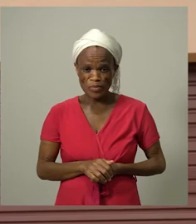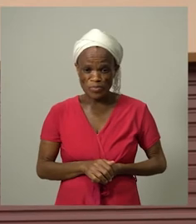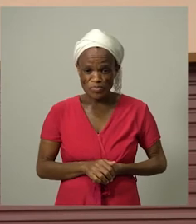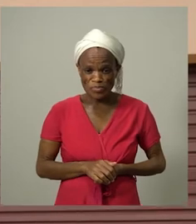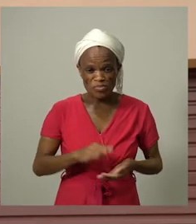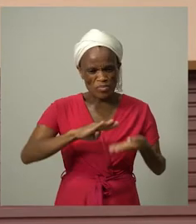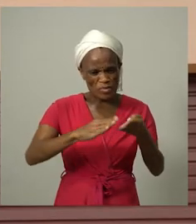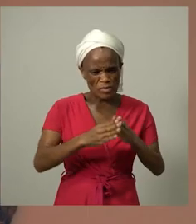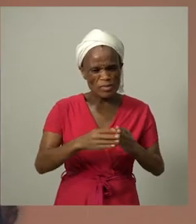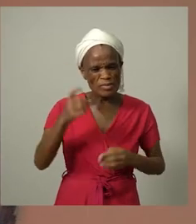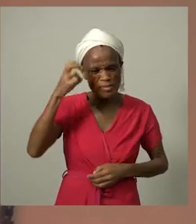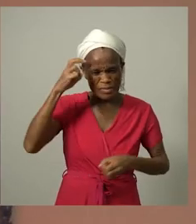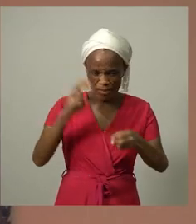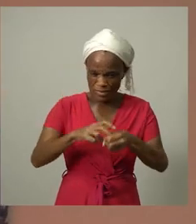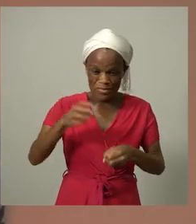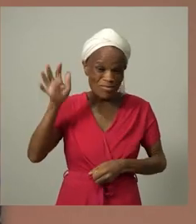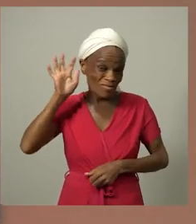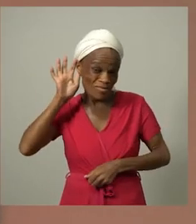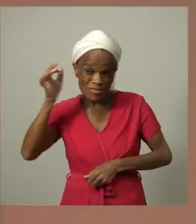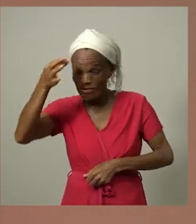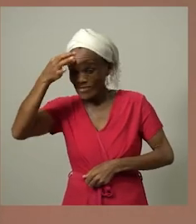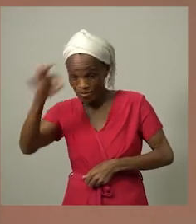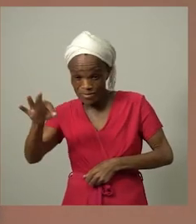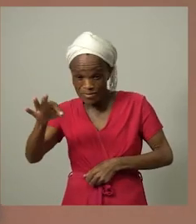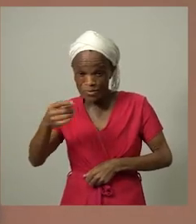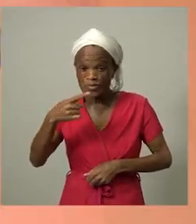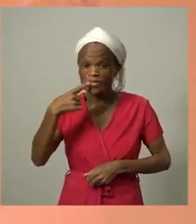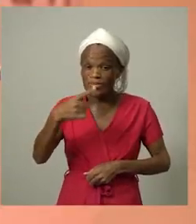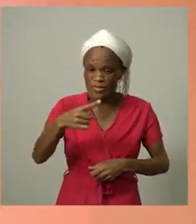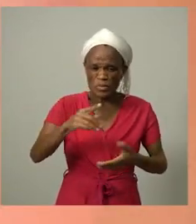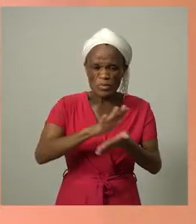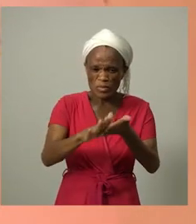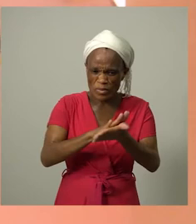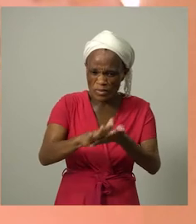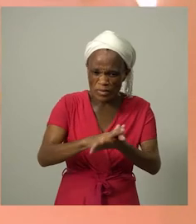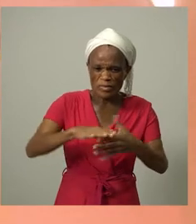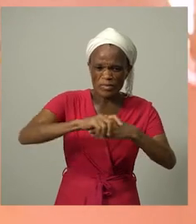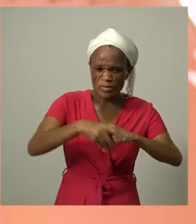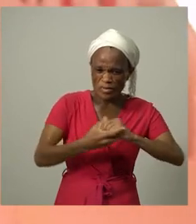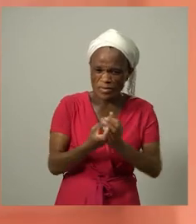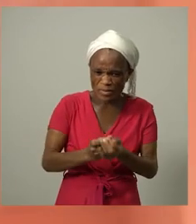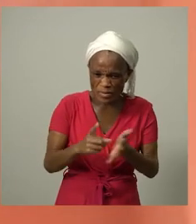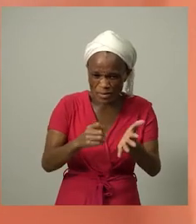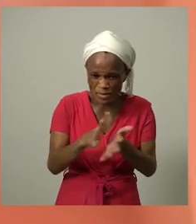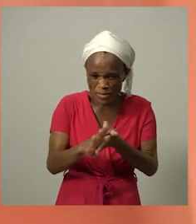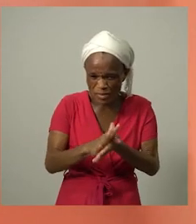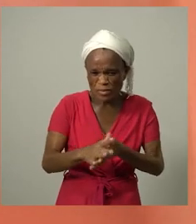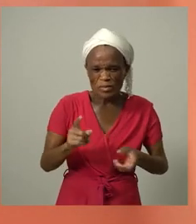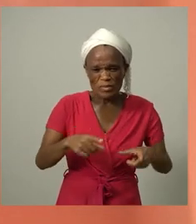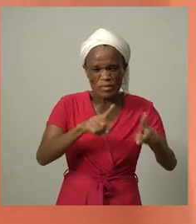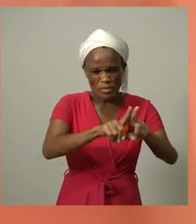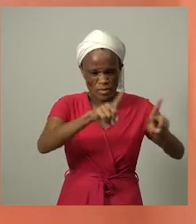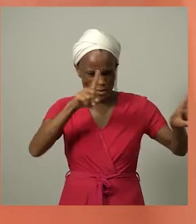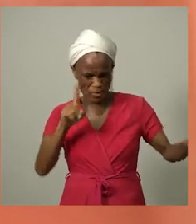Ngathi fanele ulalele uma ngabe uhulumeni wethu ethi asigeze izandla, sisanitize, sishiye ibanga elanele